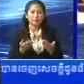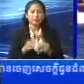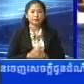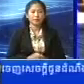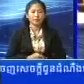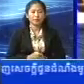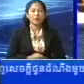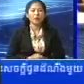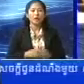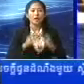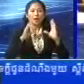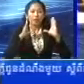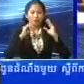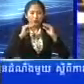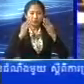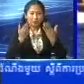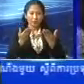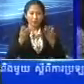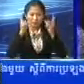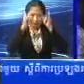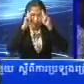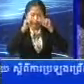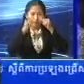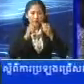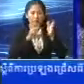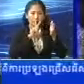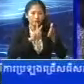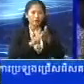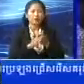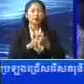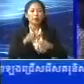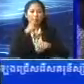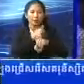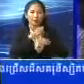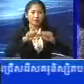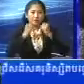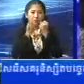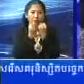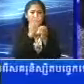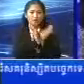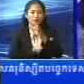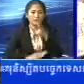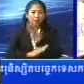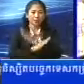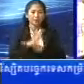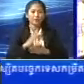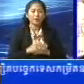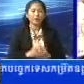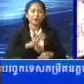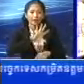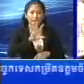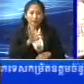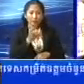ន់ផ្លែកបើកអងវេទិកានេះឯកឧត្តមខុនរ៉ានីនអនុរដ្ឋលេខាធិការក្រសួងសង្គមការិច្ចអតីតយុទ្ធជននិងយុវនីតិសម្បទាកម្ពុ